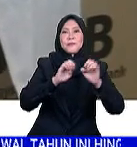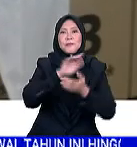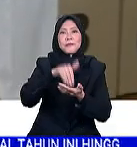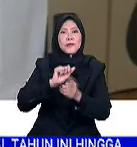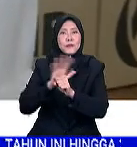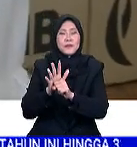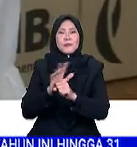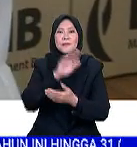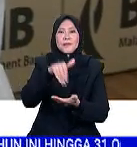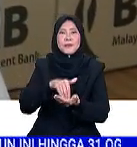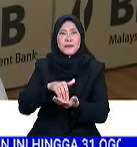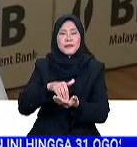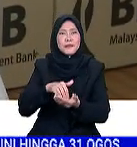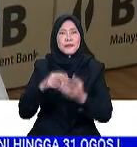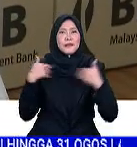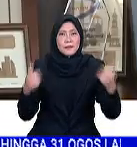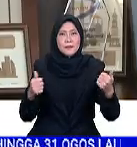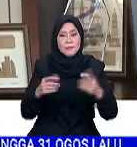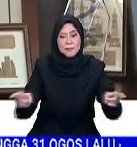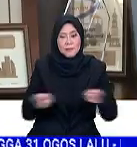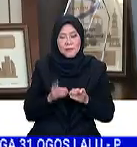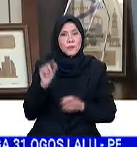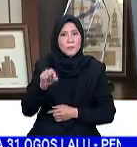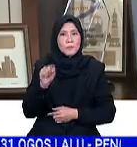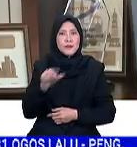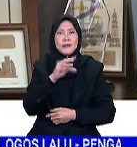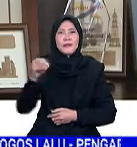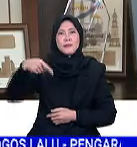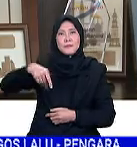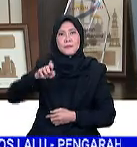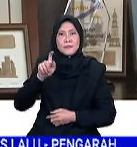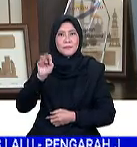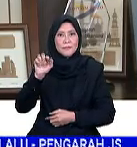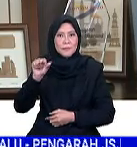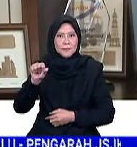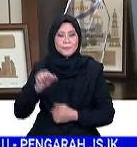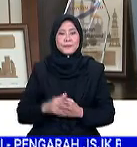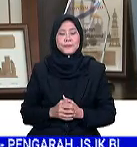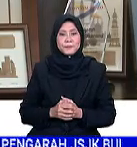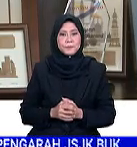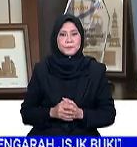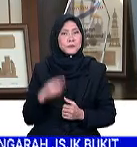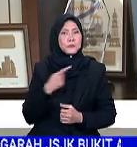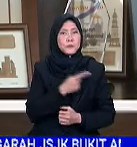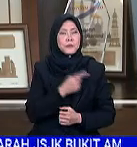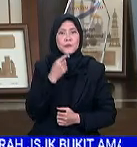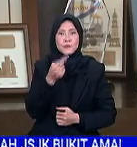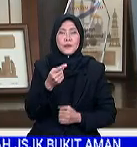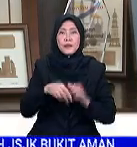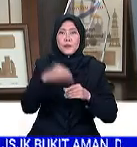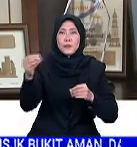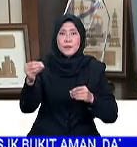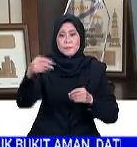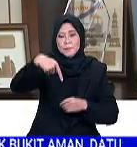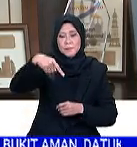Pusat Kesihatan Daerah Gombak dan Petaling. Kita telah membuat unjuran keperluan PPE sehingga